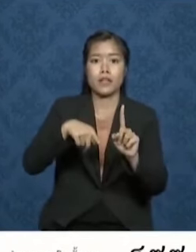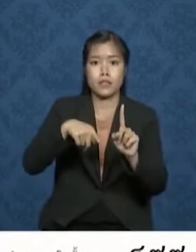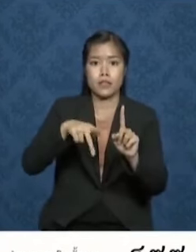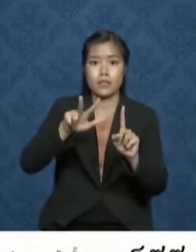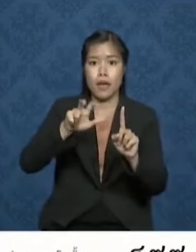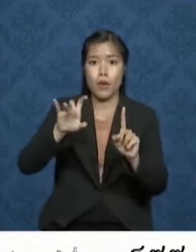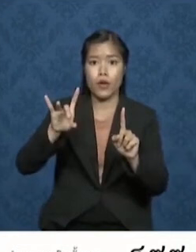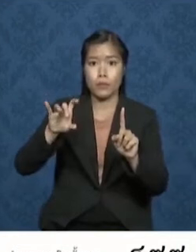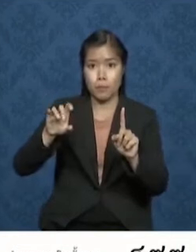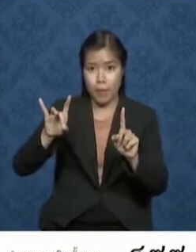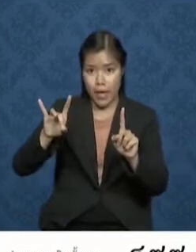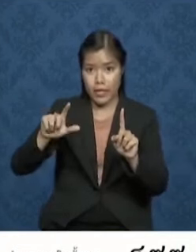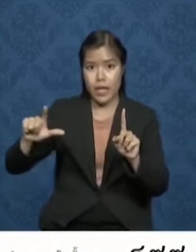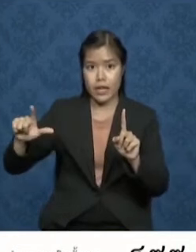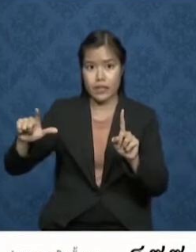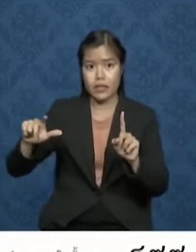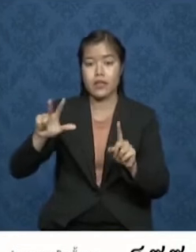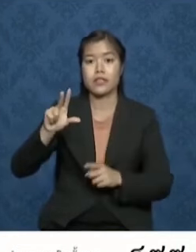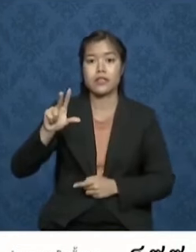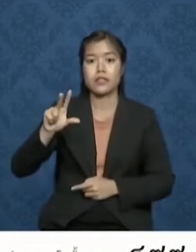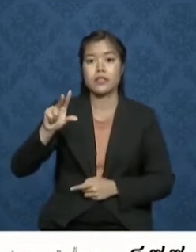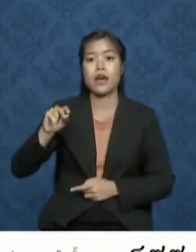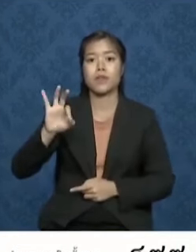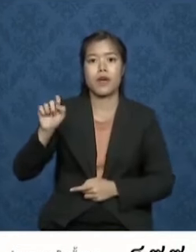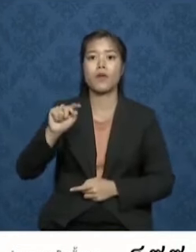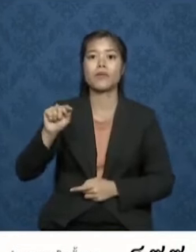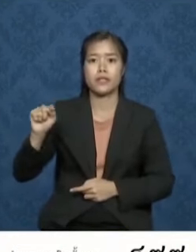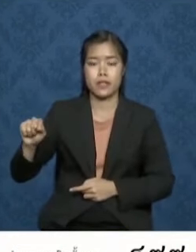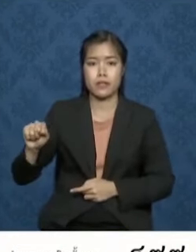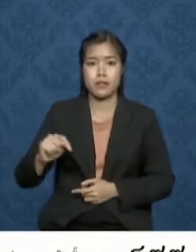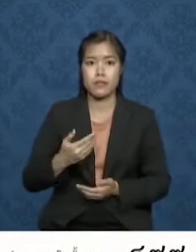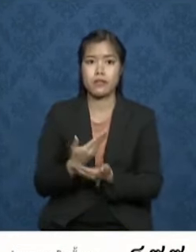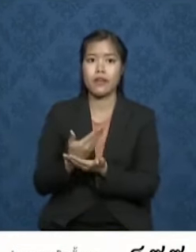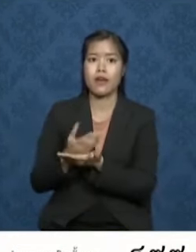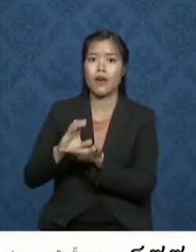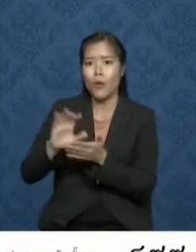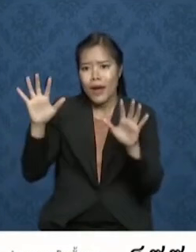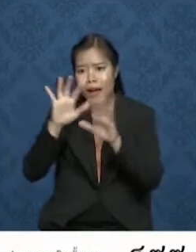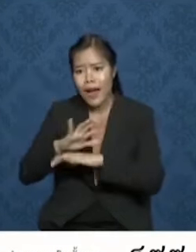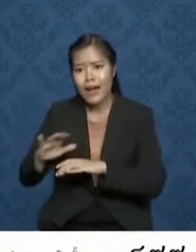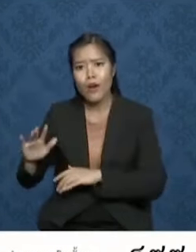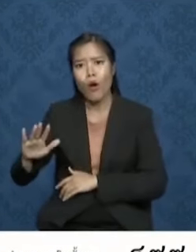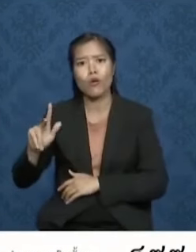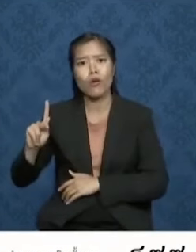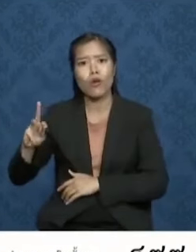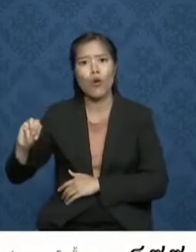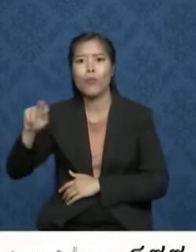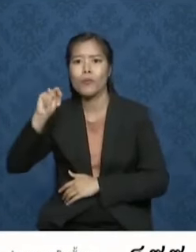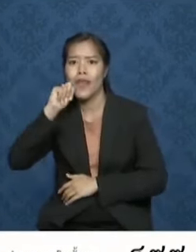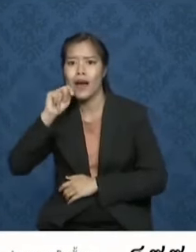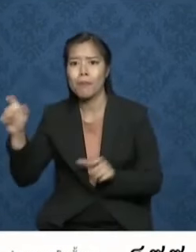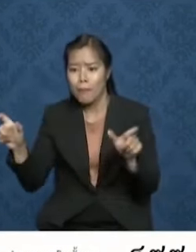บาทมันเท่ากับร้อยละ 39ของงบกรมทรัพย์น้ำบาดาลที่มีหน้าที่ดูแลในการจัดหาแหล่งน้ำ